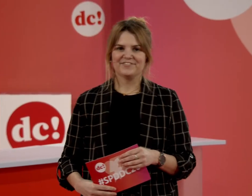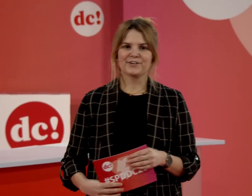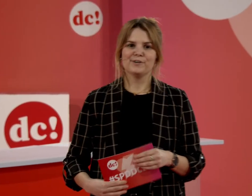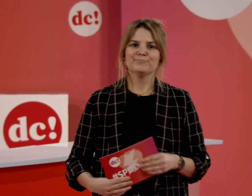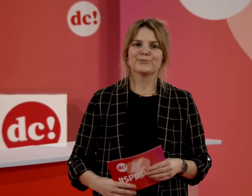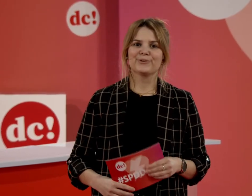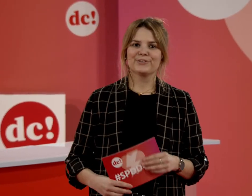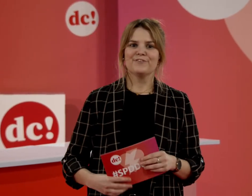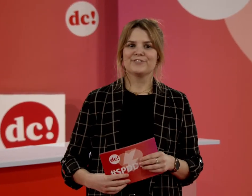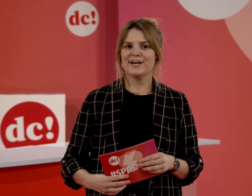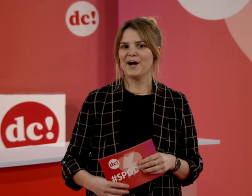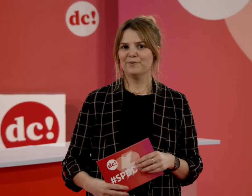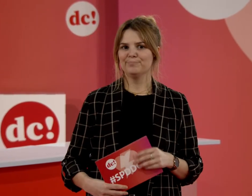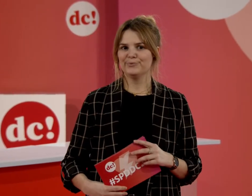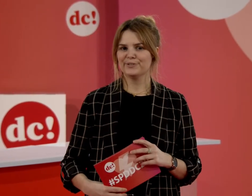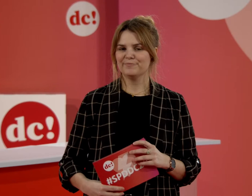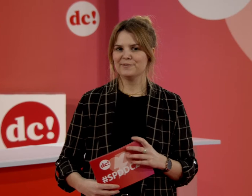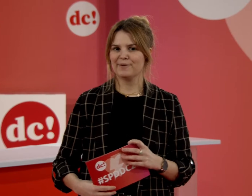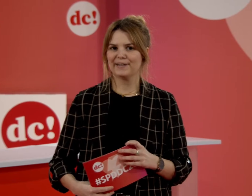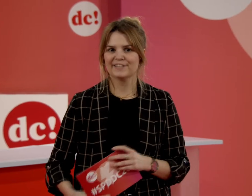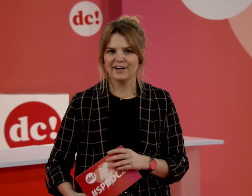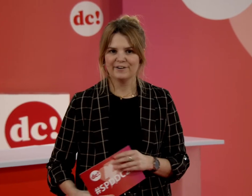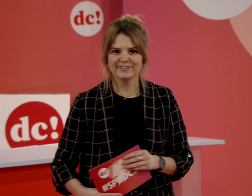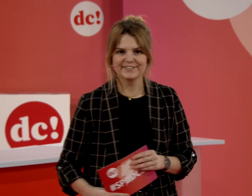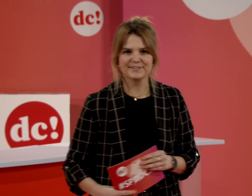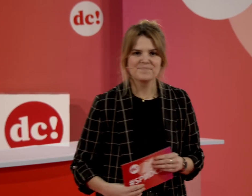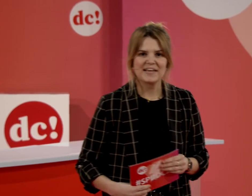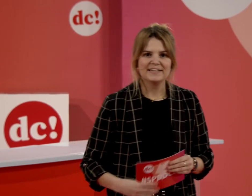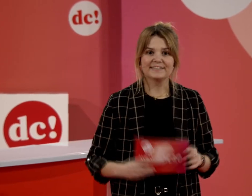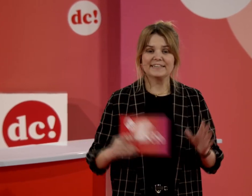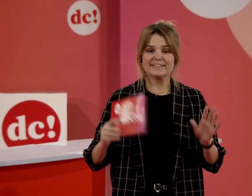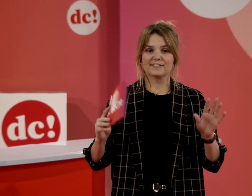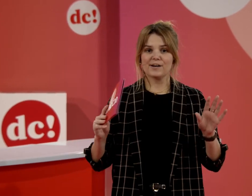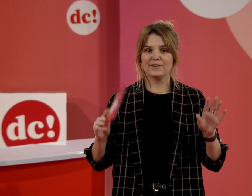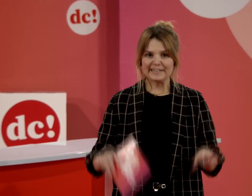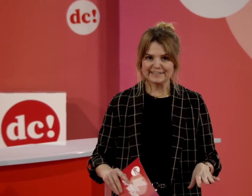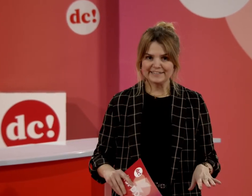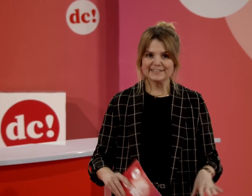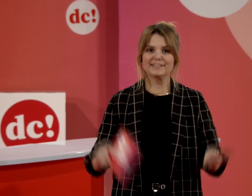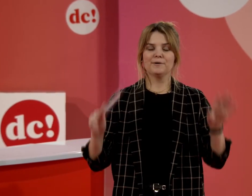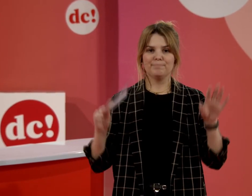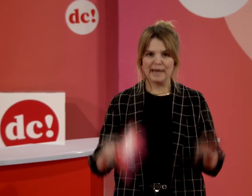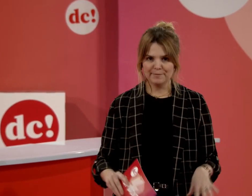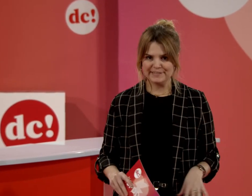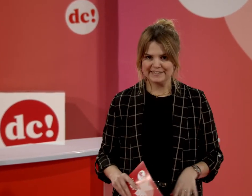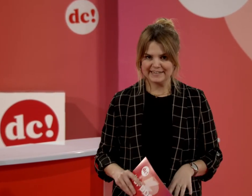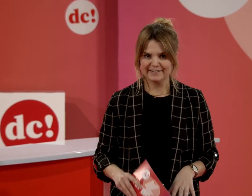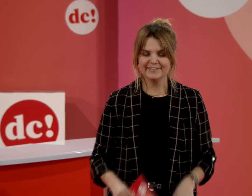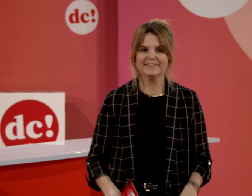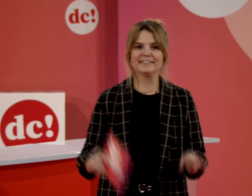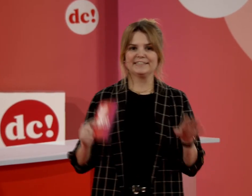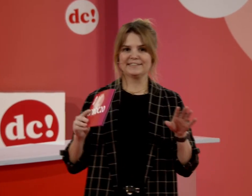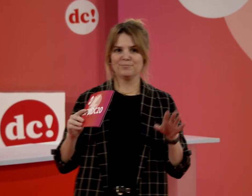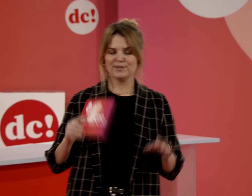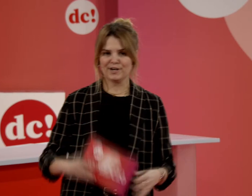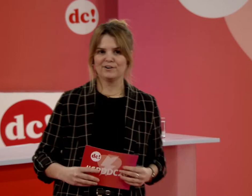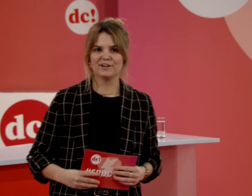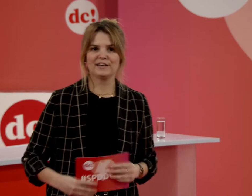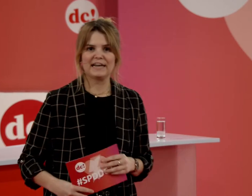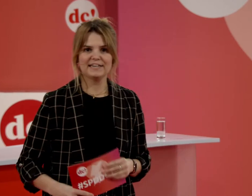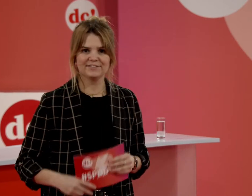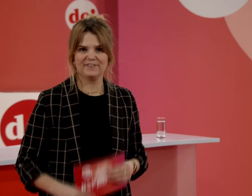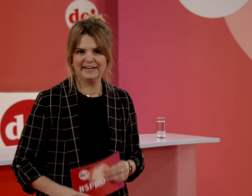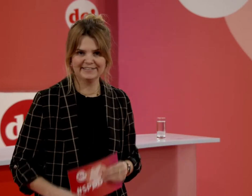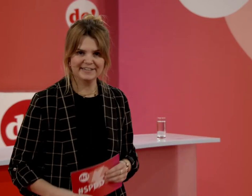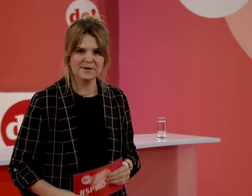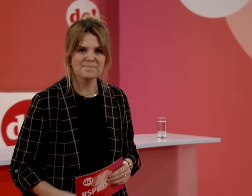willkommen zurück auf der hauptbühne im willy brandt haus ihr seid hier genau richtig bleibt hier gerne hier geht es nämlich auch